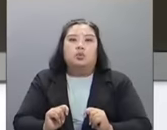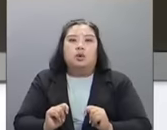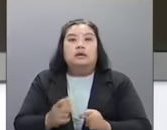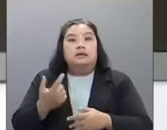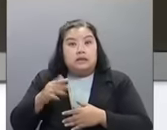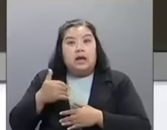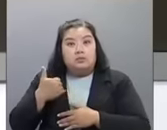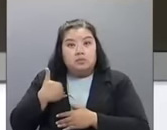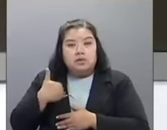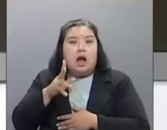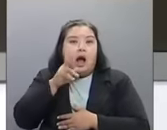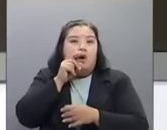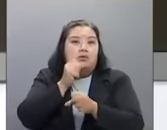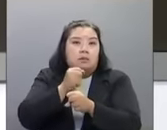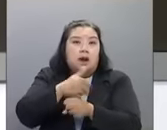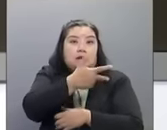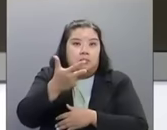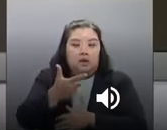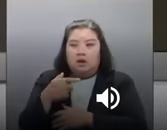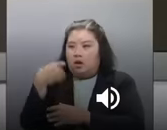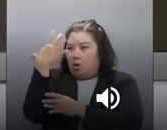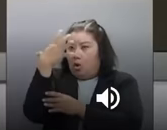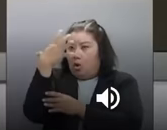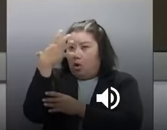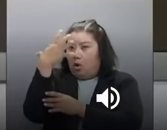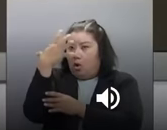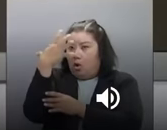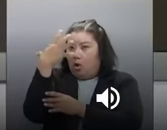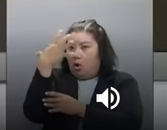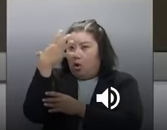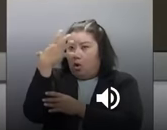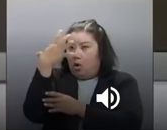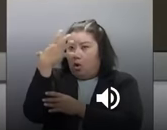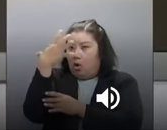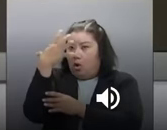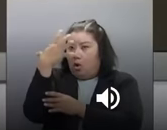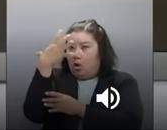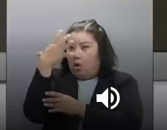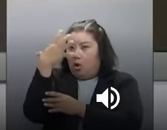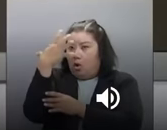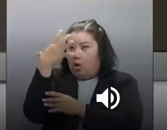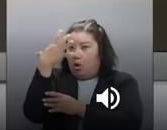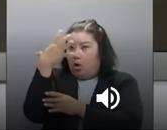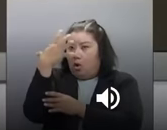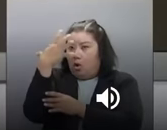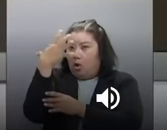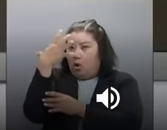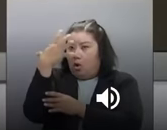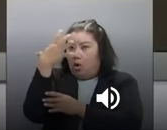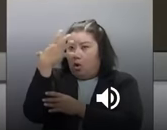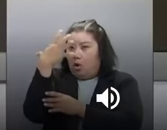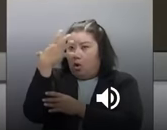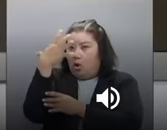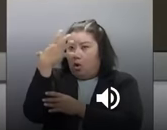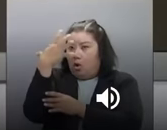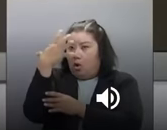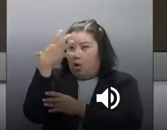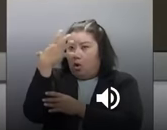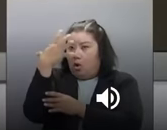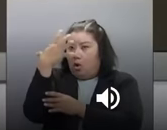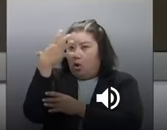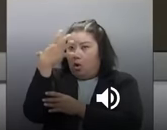คนหนึ่งที่ถูกหลอกไปขายบริการเมื่อปี2564ค่ะ ปะกะเลสีควาโยมือตกะนาเลบาตาลวยนี่กว